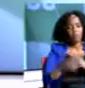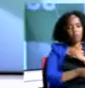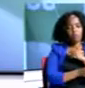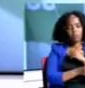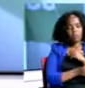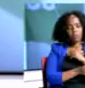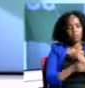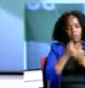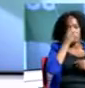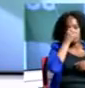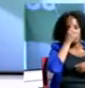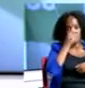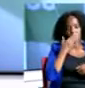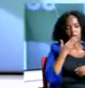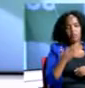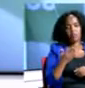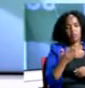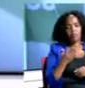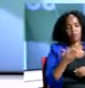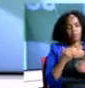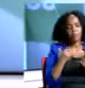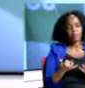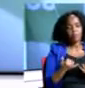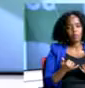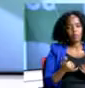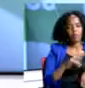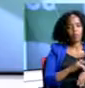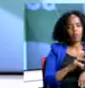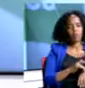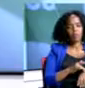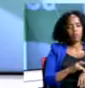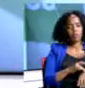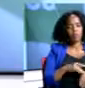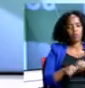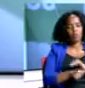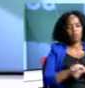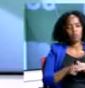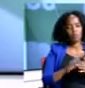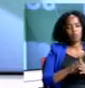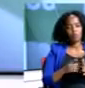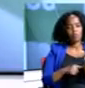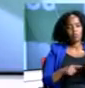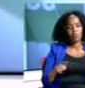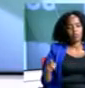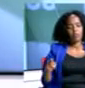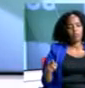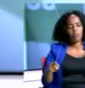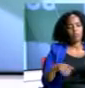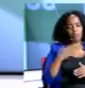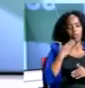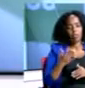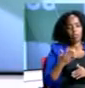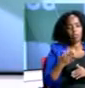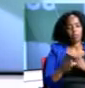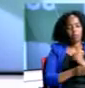qabachu sabsachun wangari kamiyu bisa mallato dokfachu miti mallato beksi fachu kanni barbachu kana